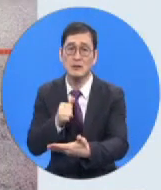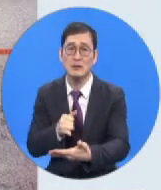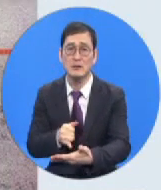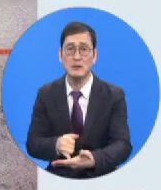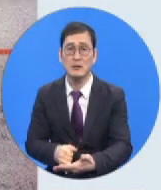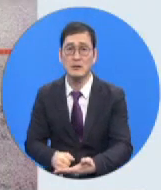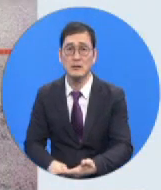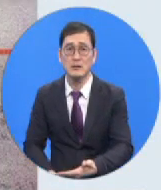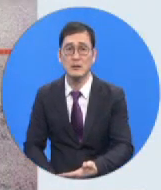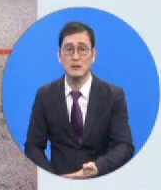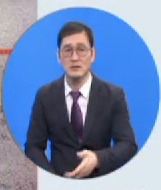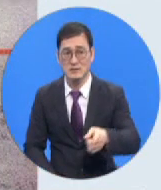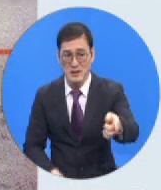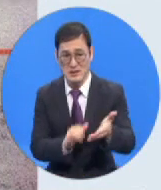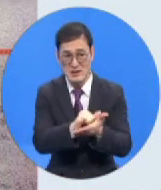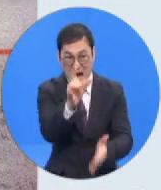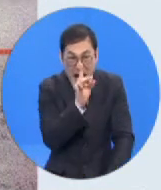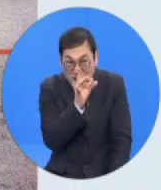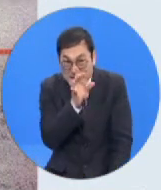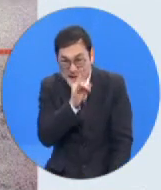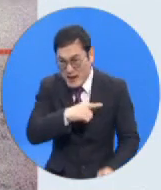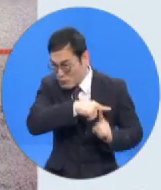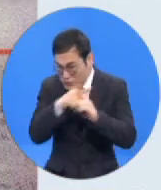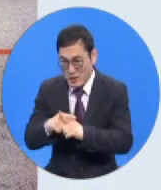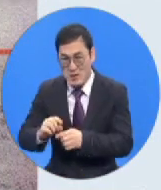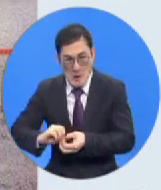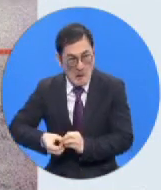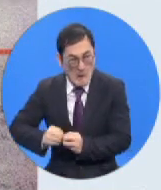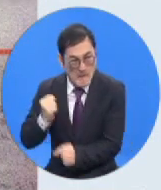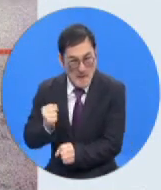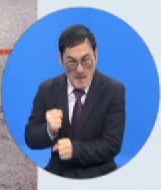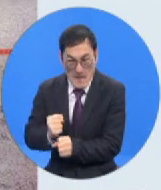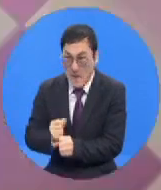일선 검사들이 저렇게 반발을 하는 것입니다. 예.